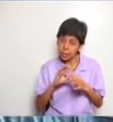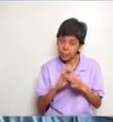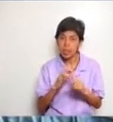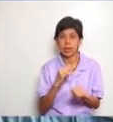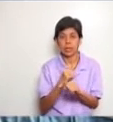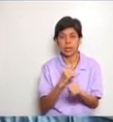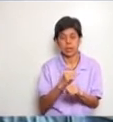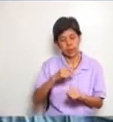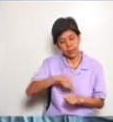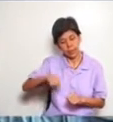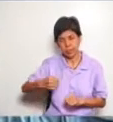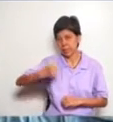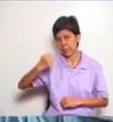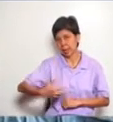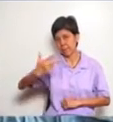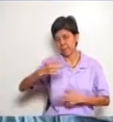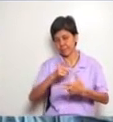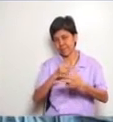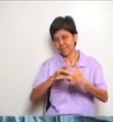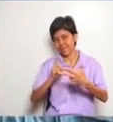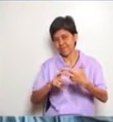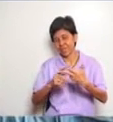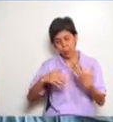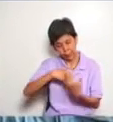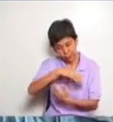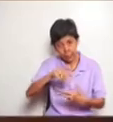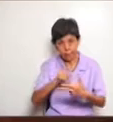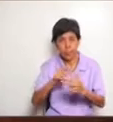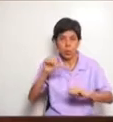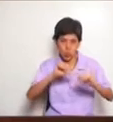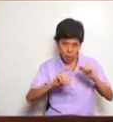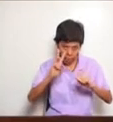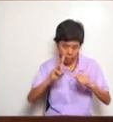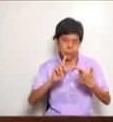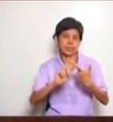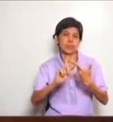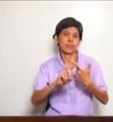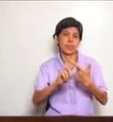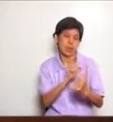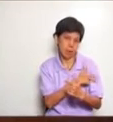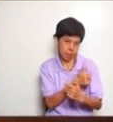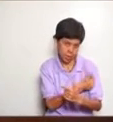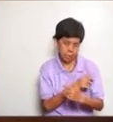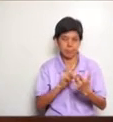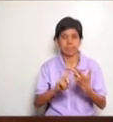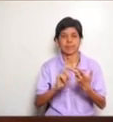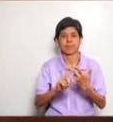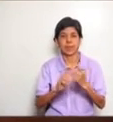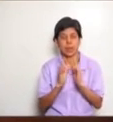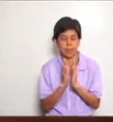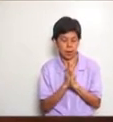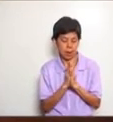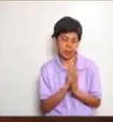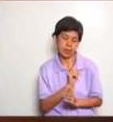ารผสมกันของสามสาทย์ คือวิทยาศาต์ แพทยาาสตและ